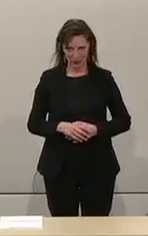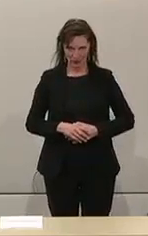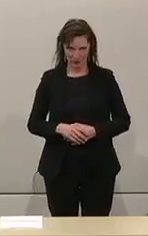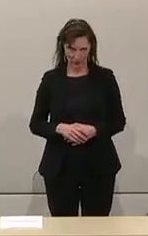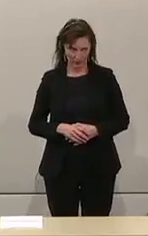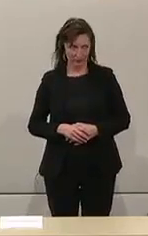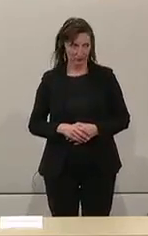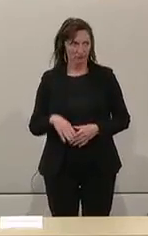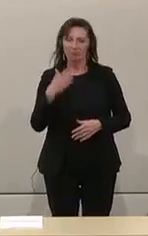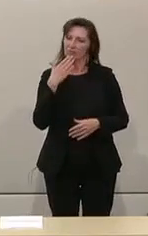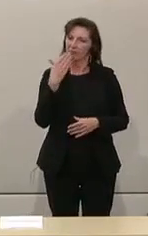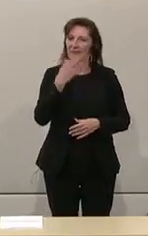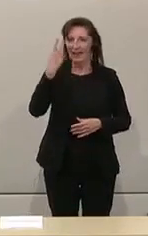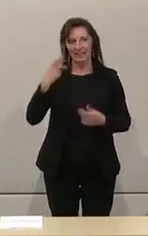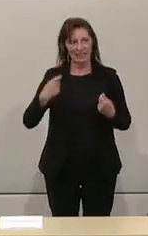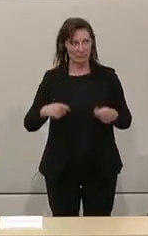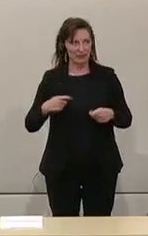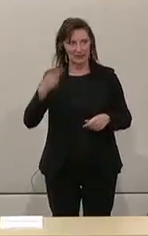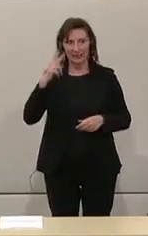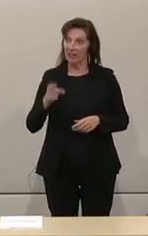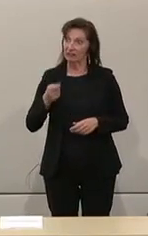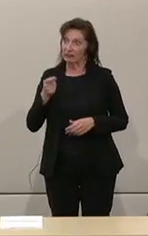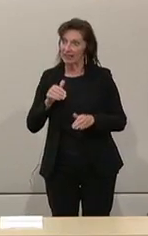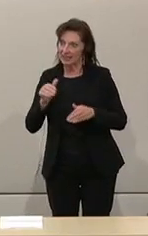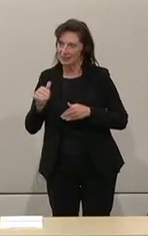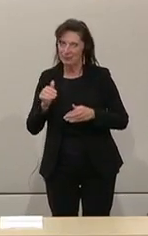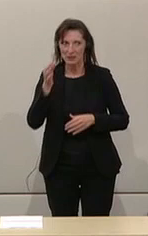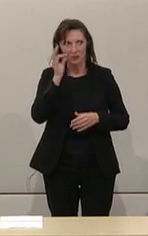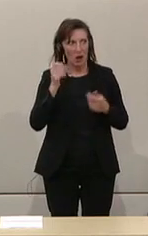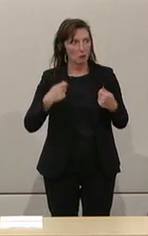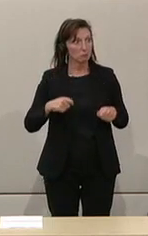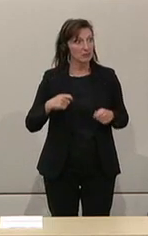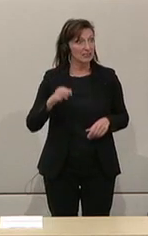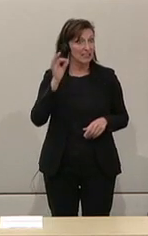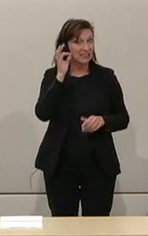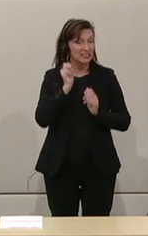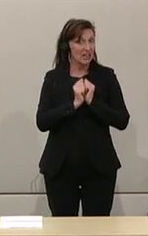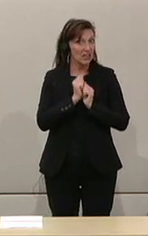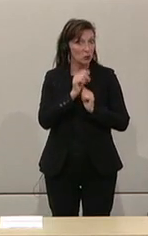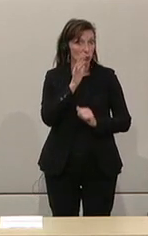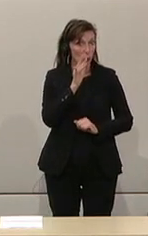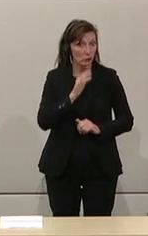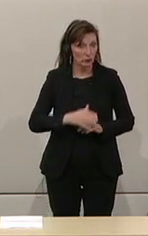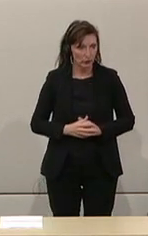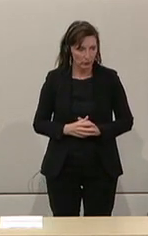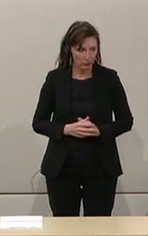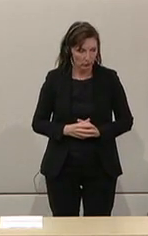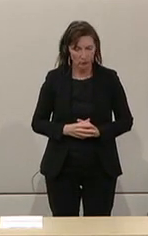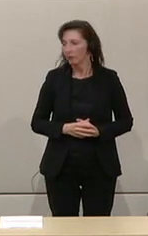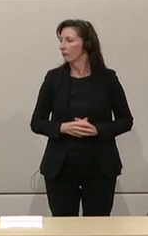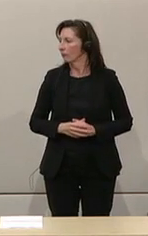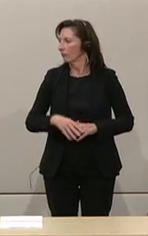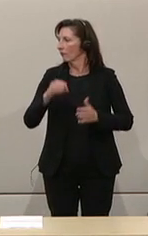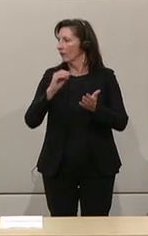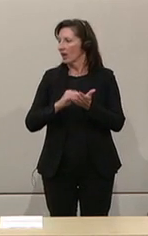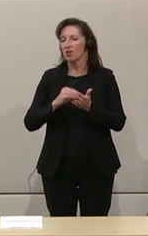Nächster Redner ist Hubert Fuchs von der FPÖ, erster Finanzsprecher. Frau Präsidentin des Rechnungshofes, noch eine